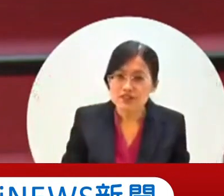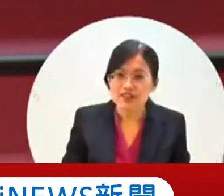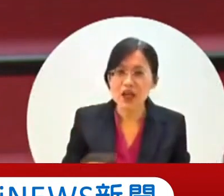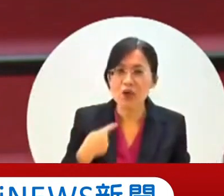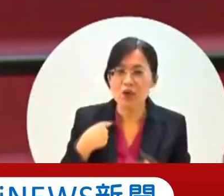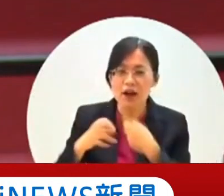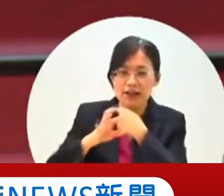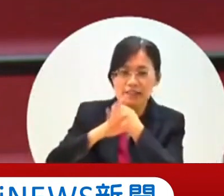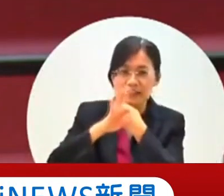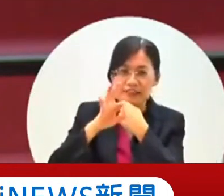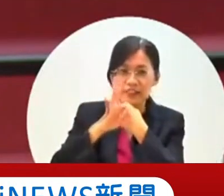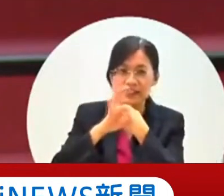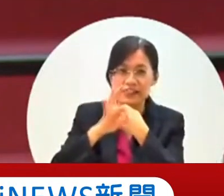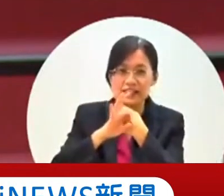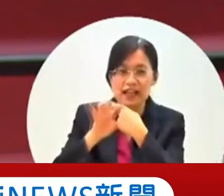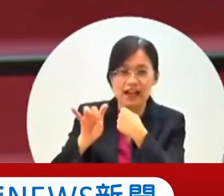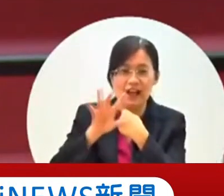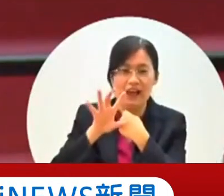试着把